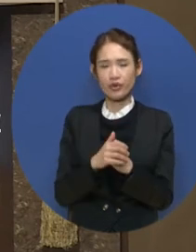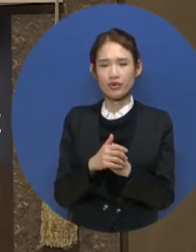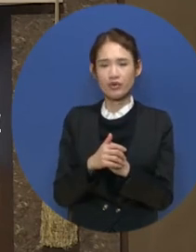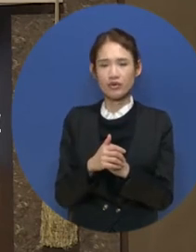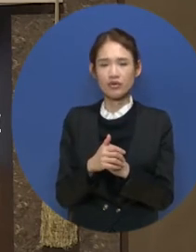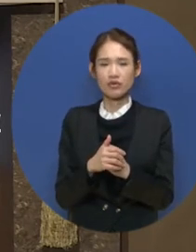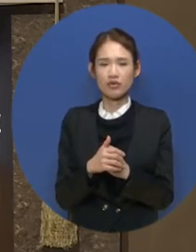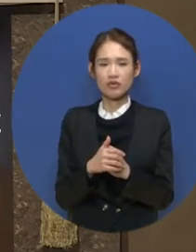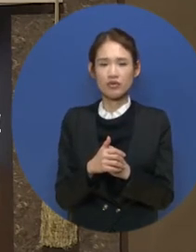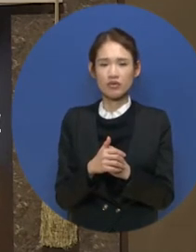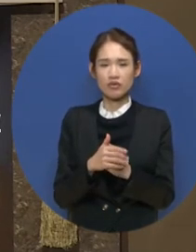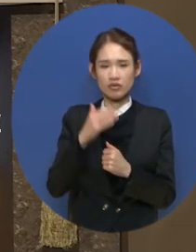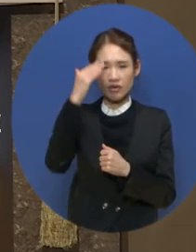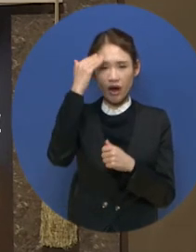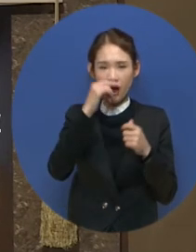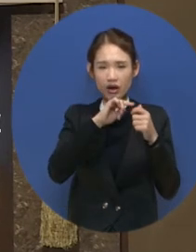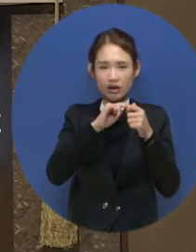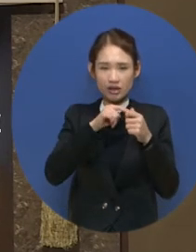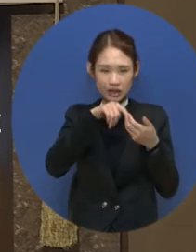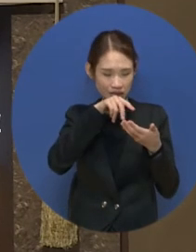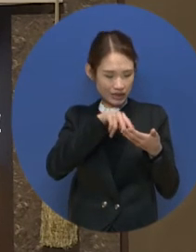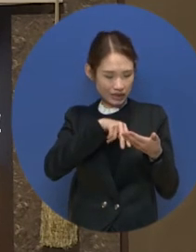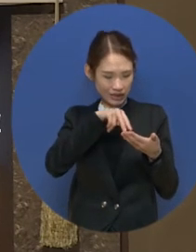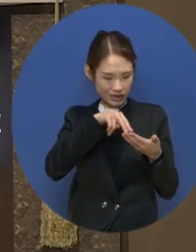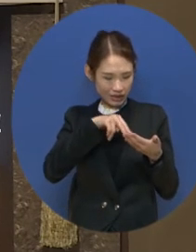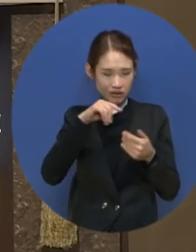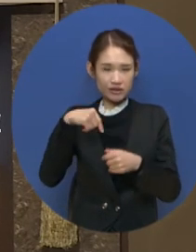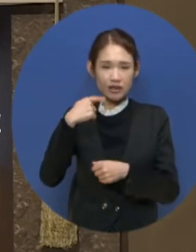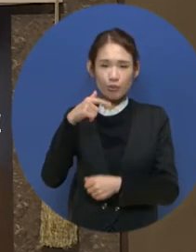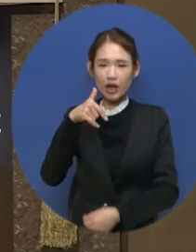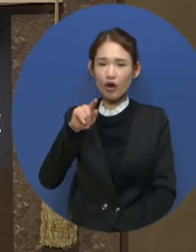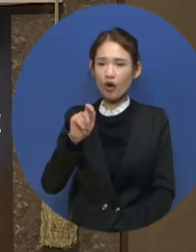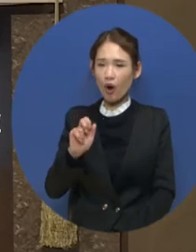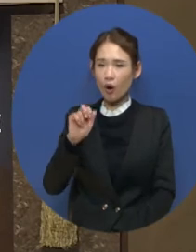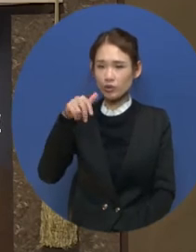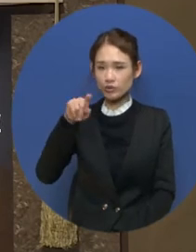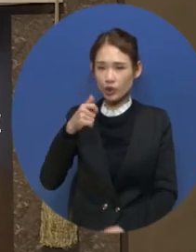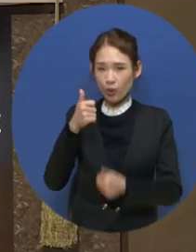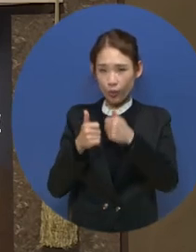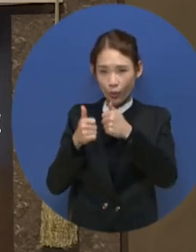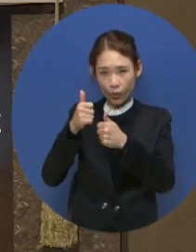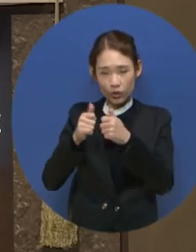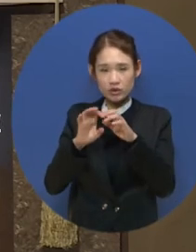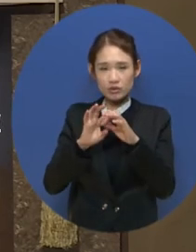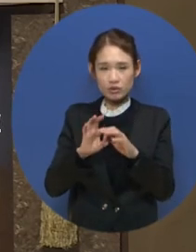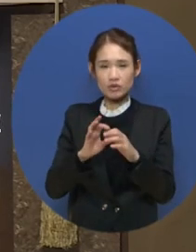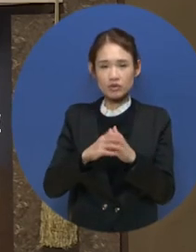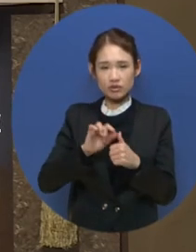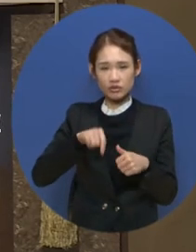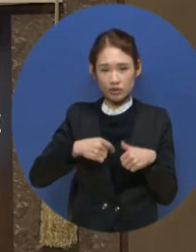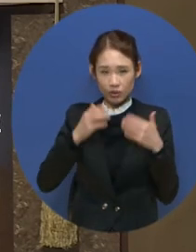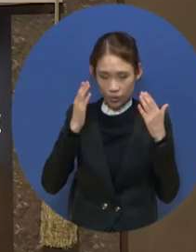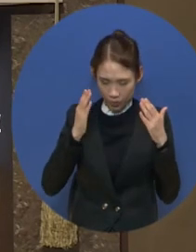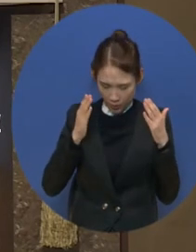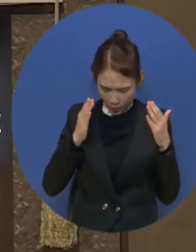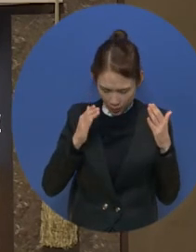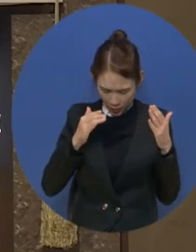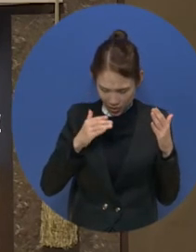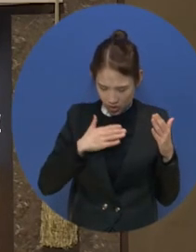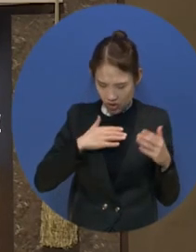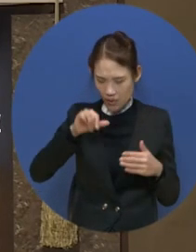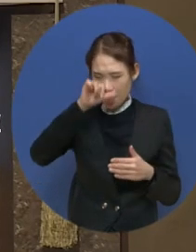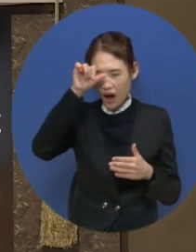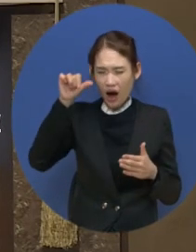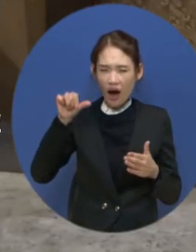그래서 한글을 익히고 그 다음에 이렇게 검정고시를 통해 가지고 자기가 공부를 하는 게 평생의 한이 어떤